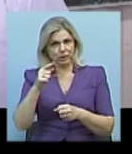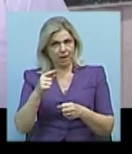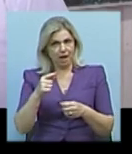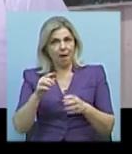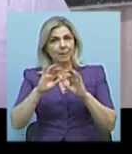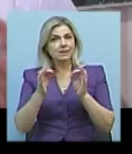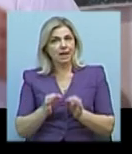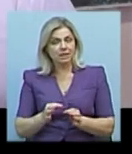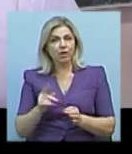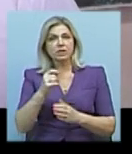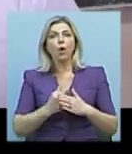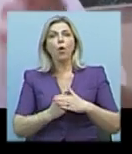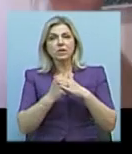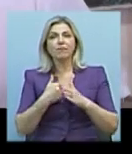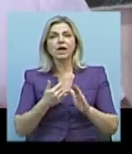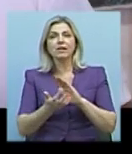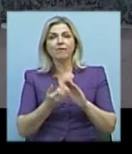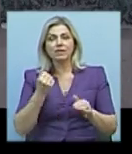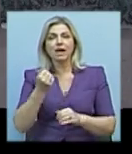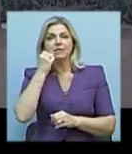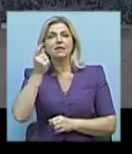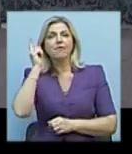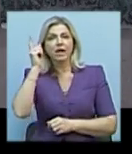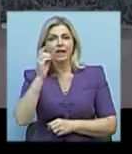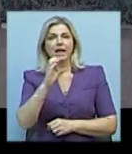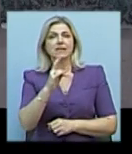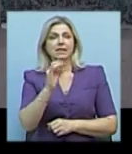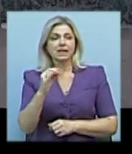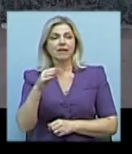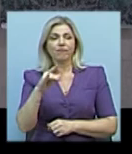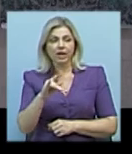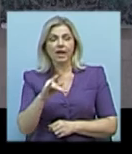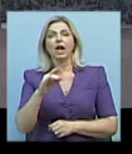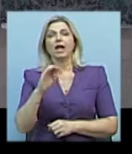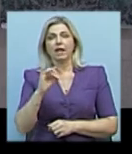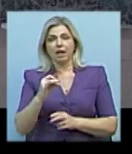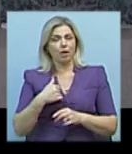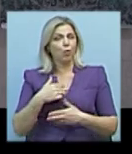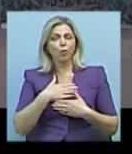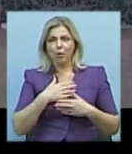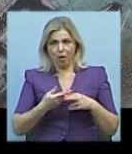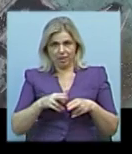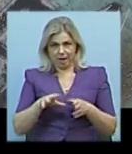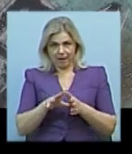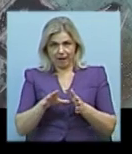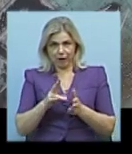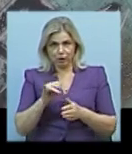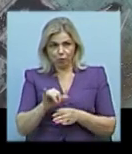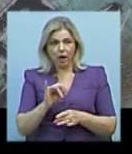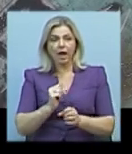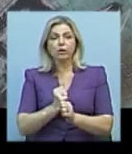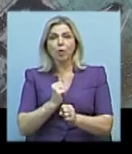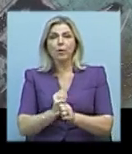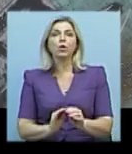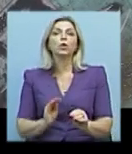основу я беру нашу етніку, це є трипілля, скіфи, сармати. Я дуже люблю цю енергетику і роблю, даю